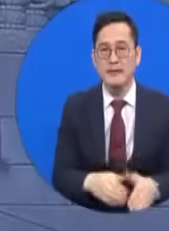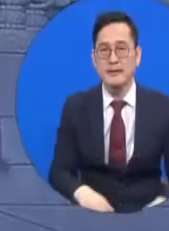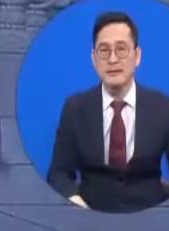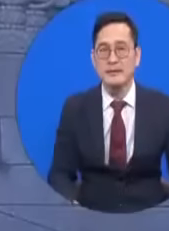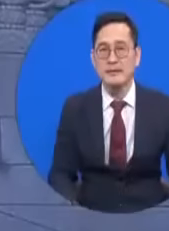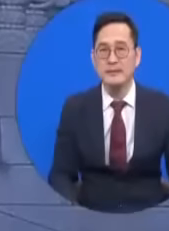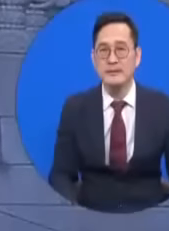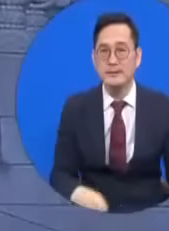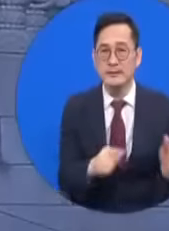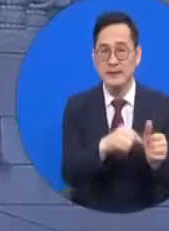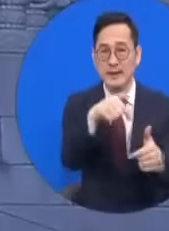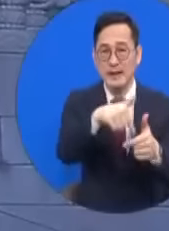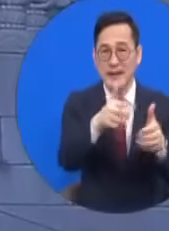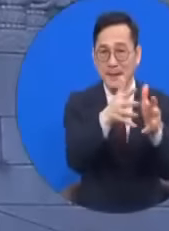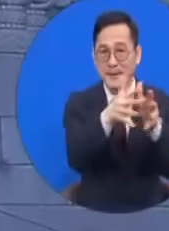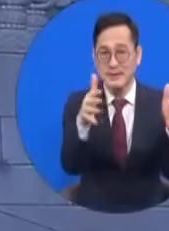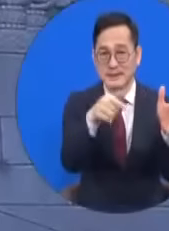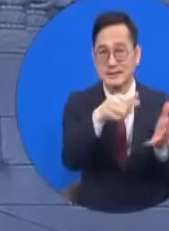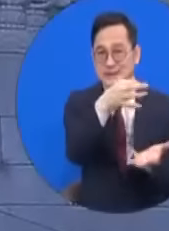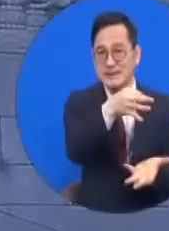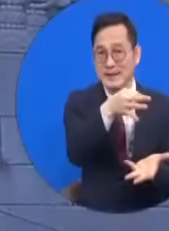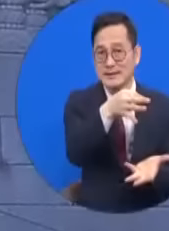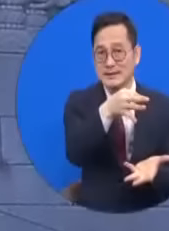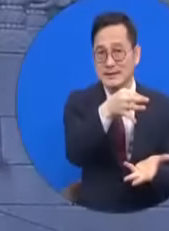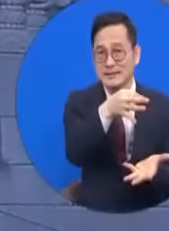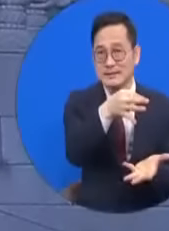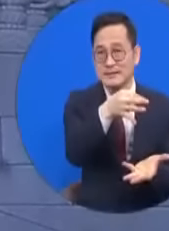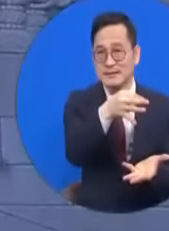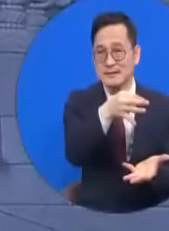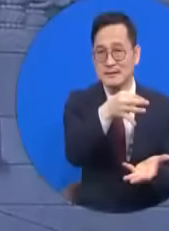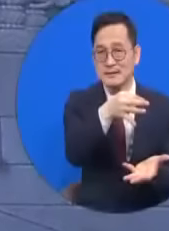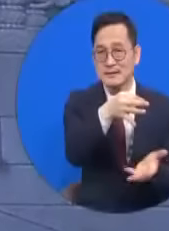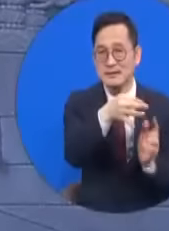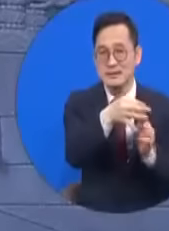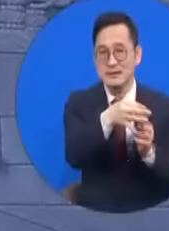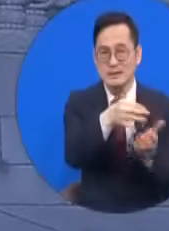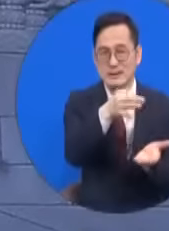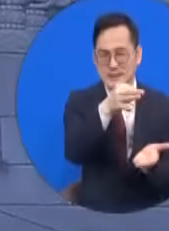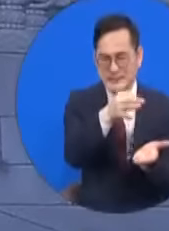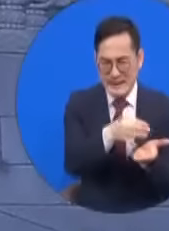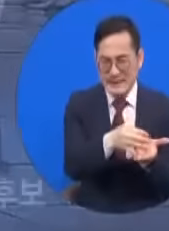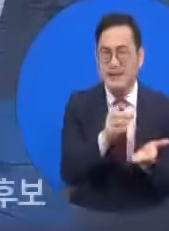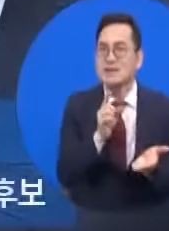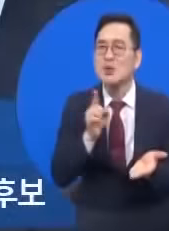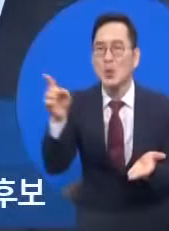본인의 강남 아파트 자산을 일부러 낮게 신고했다라는 겁니다.